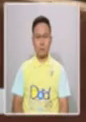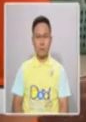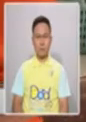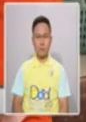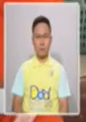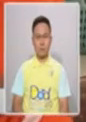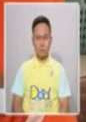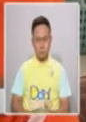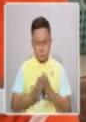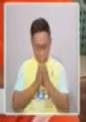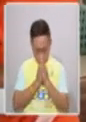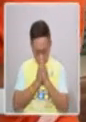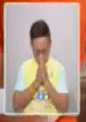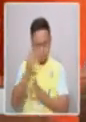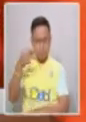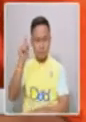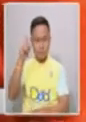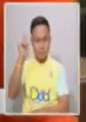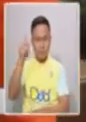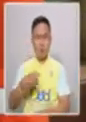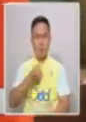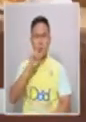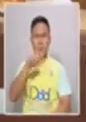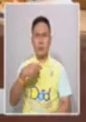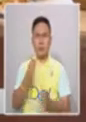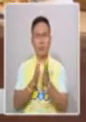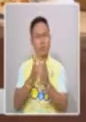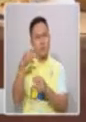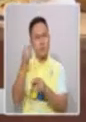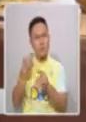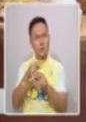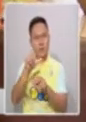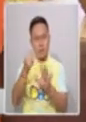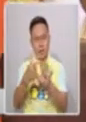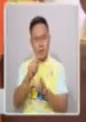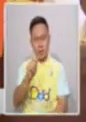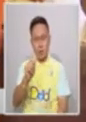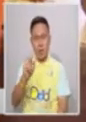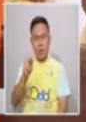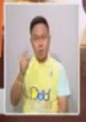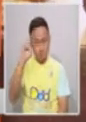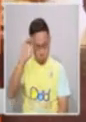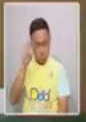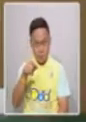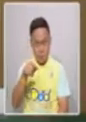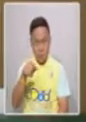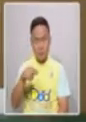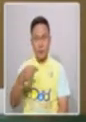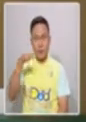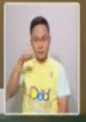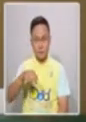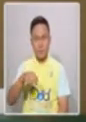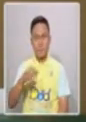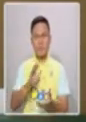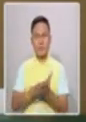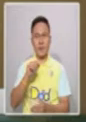สวัสดีครับคุณป้าครับ สว ั สดีครับ ป้าครับผมมาหาคุณป้าละอองไม่ทราบว่าอยู่ไหม รู้จักไหมรู้จักค่ะอยู่ตรงนี้ละชื่อเ